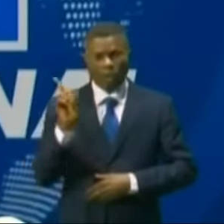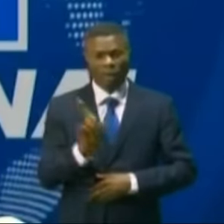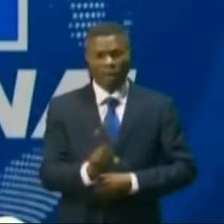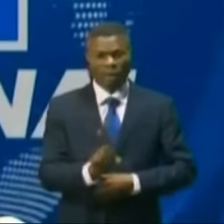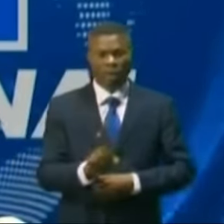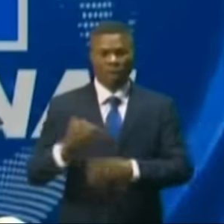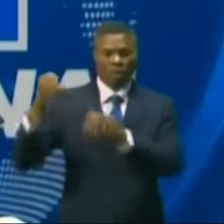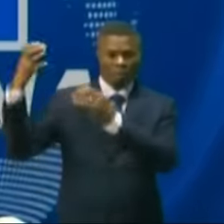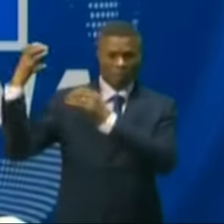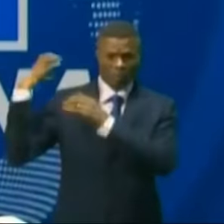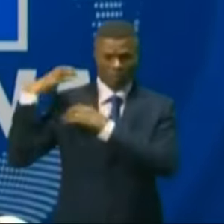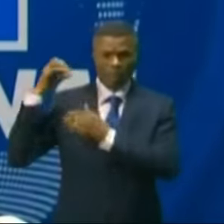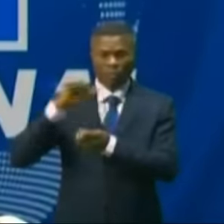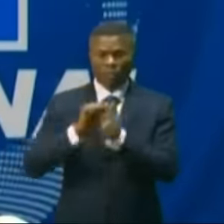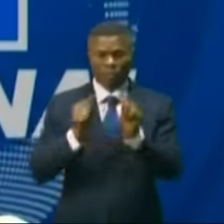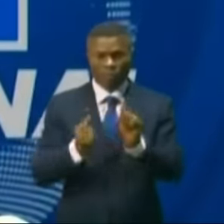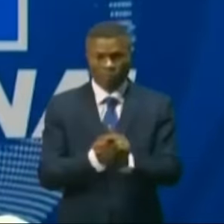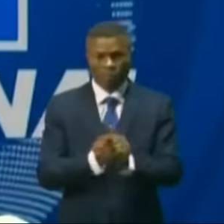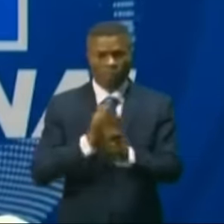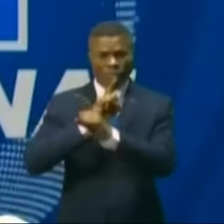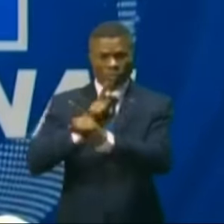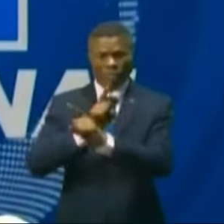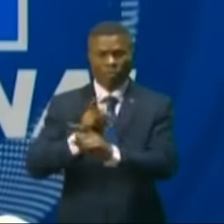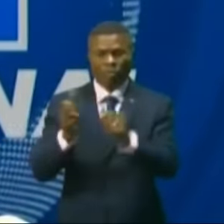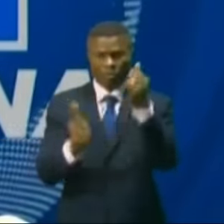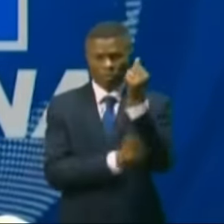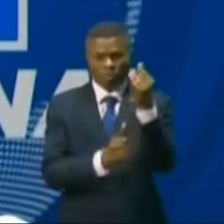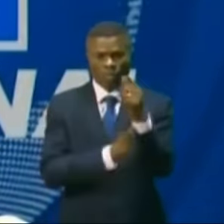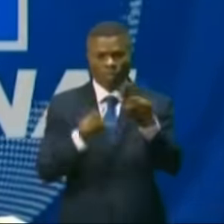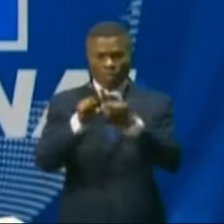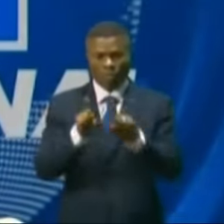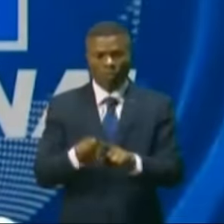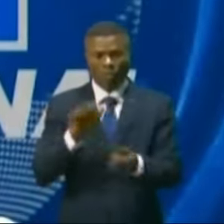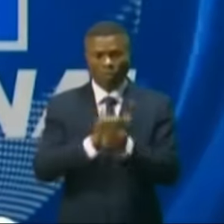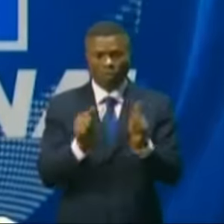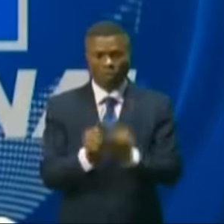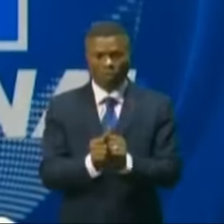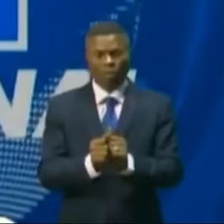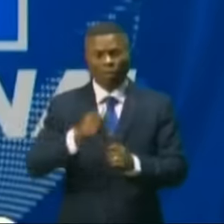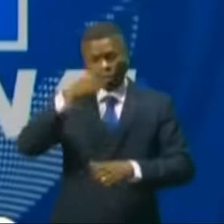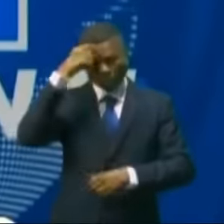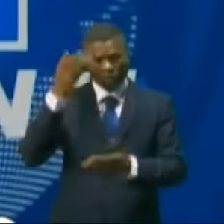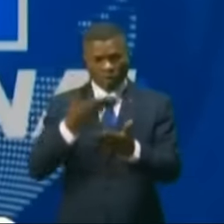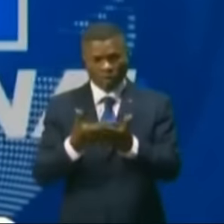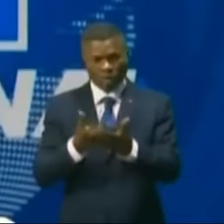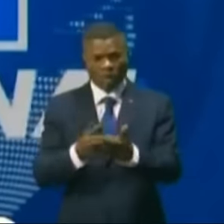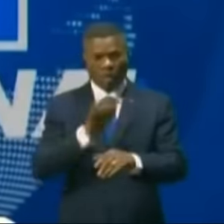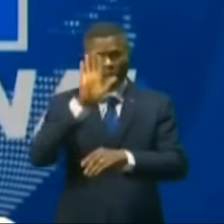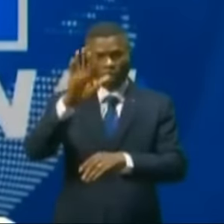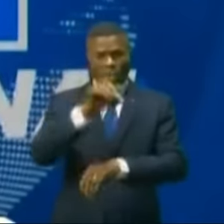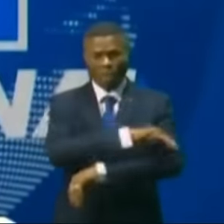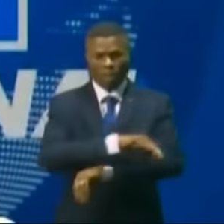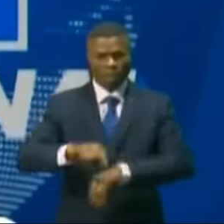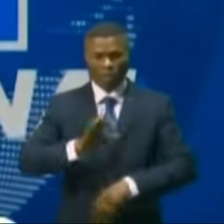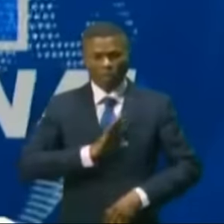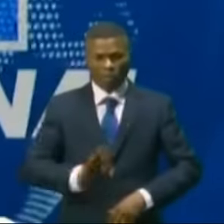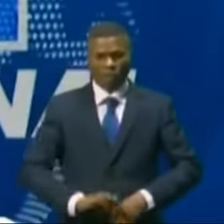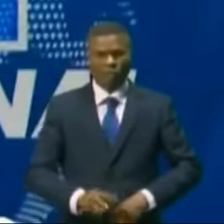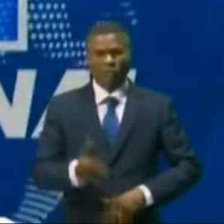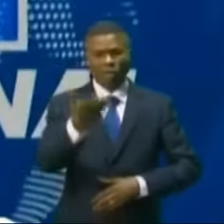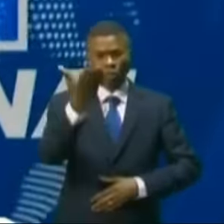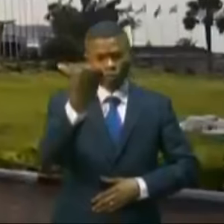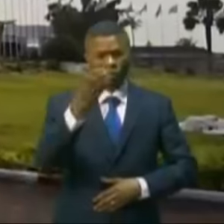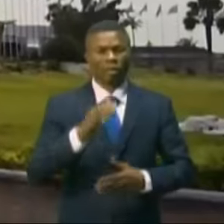européen chargé de la protection civile et des questions de la crise. C'était à la Cité de l'Union africaine.